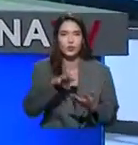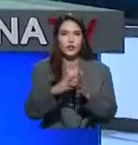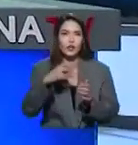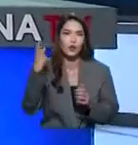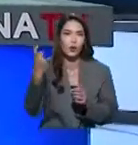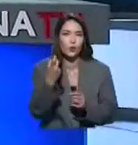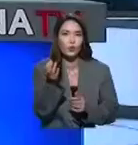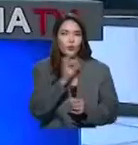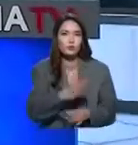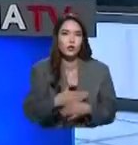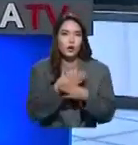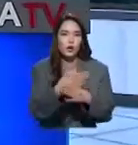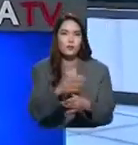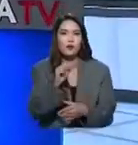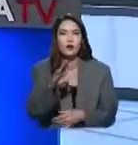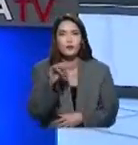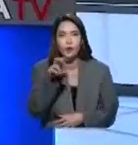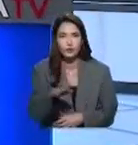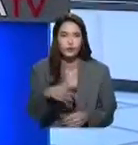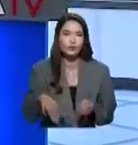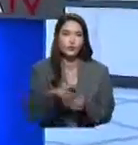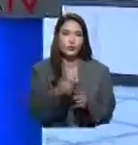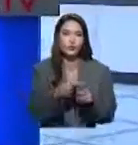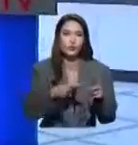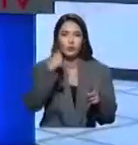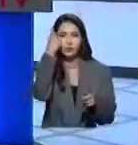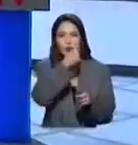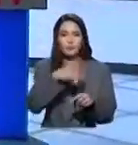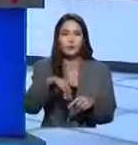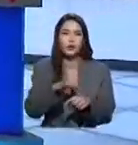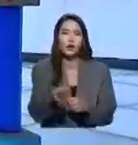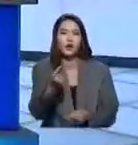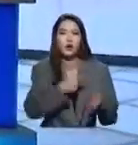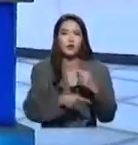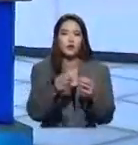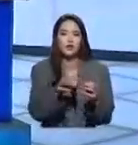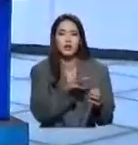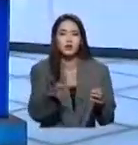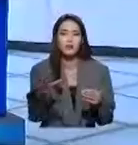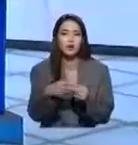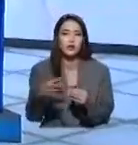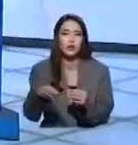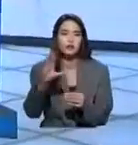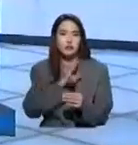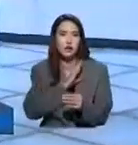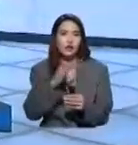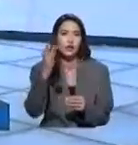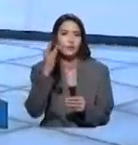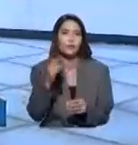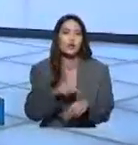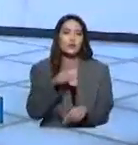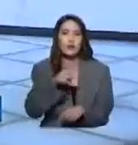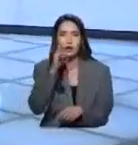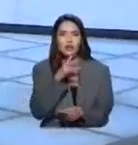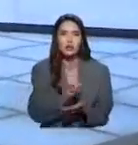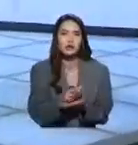сельскохозяйственные угодья помогли члены партии «Аманат». Всего за полтора года по стране возвращено 10 миллионов гектар земель. Это дало мотивацию казахстанцам